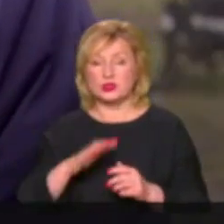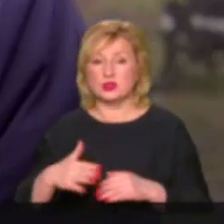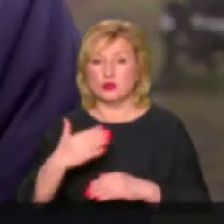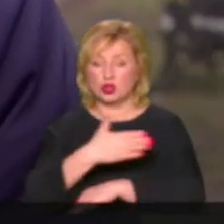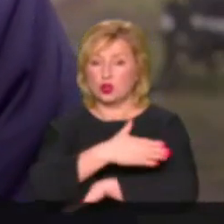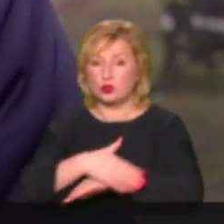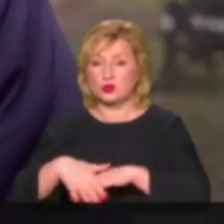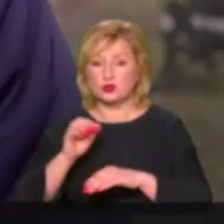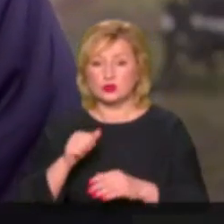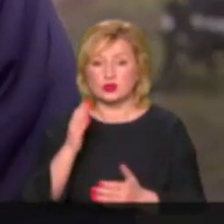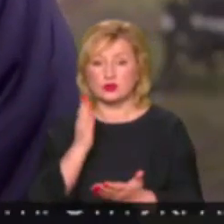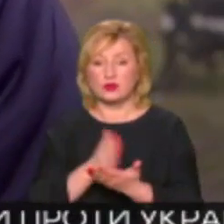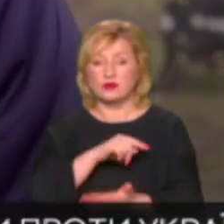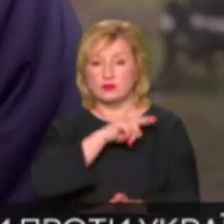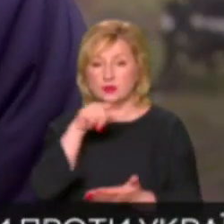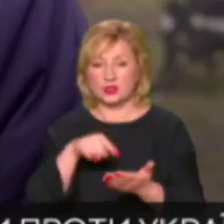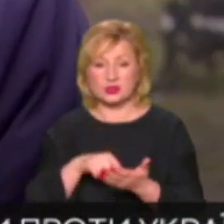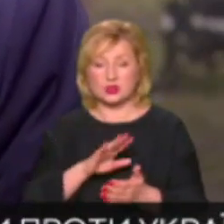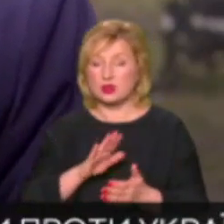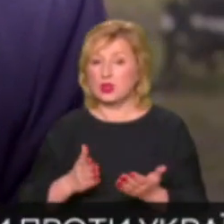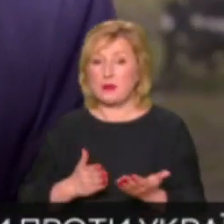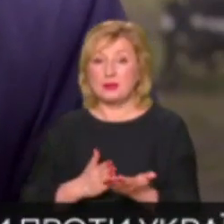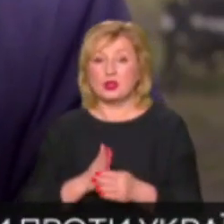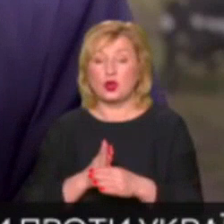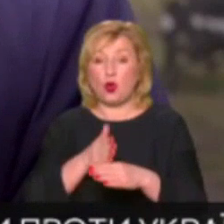Пущі-Водиці, ну, фактично, вже